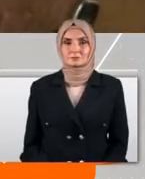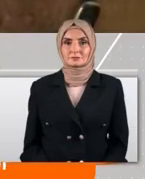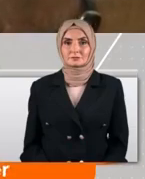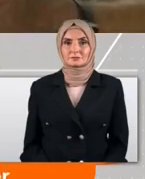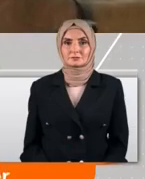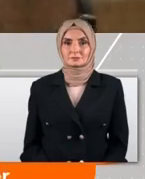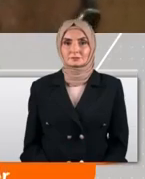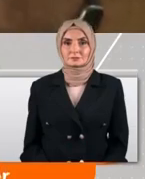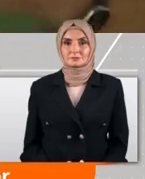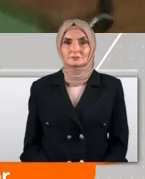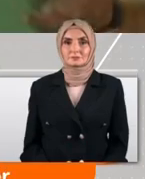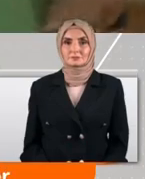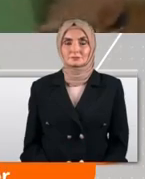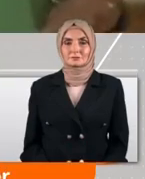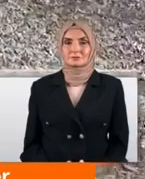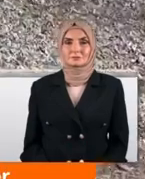the bag.